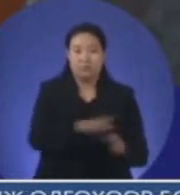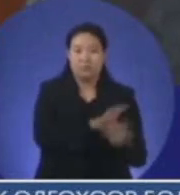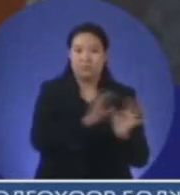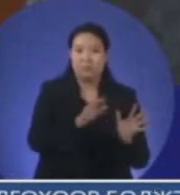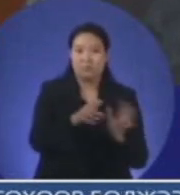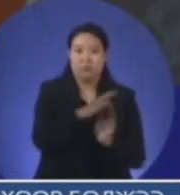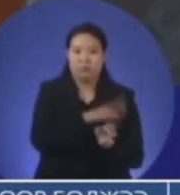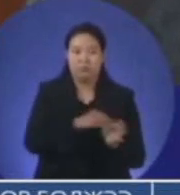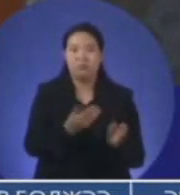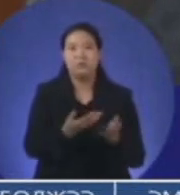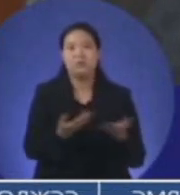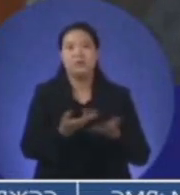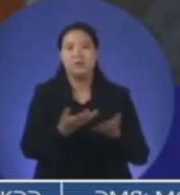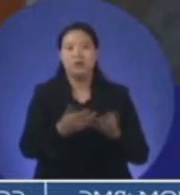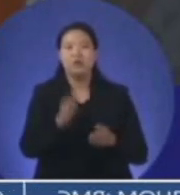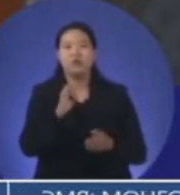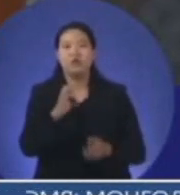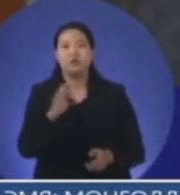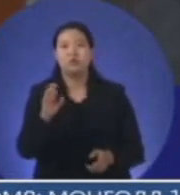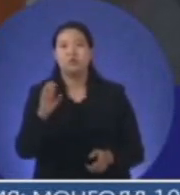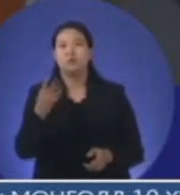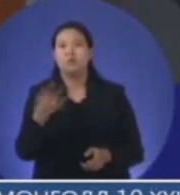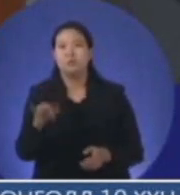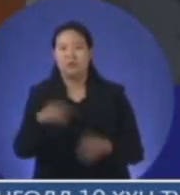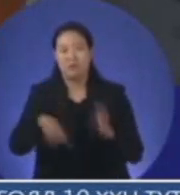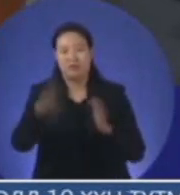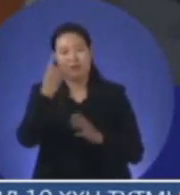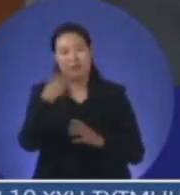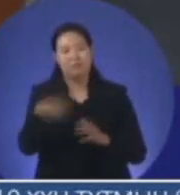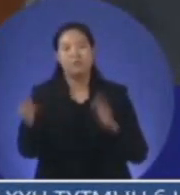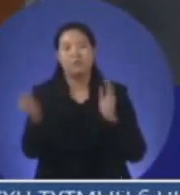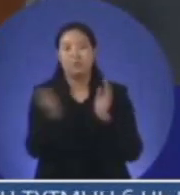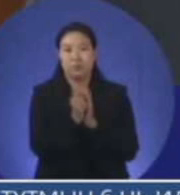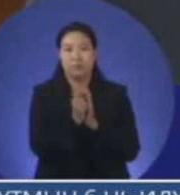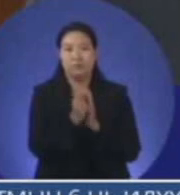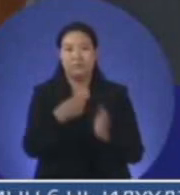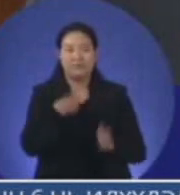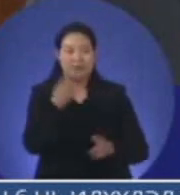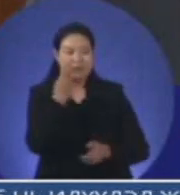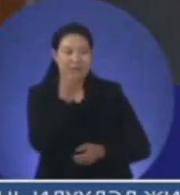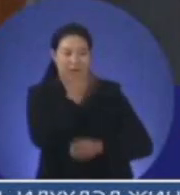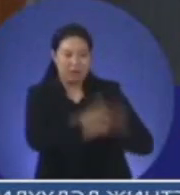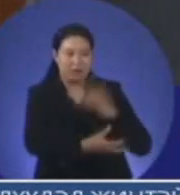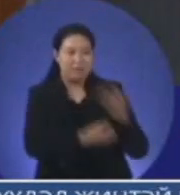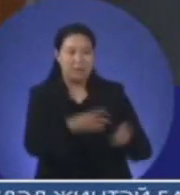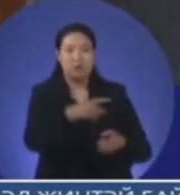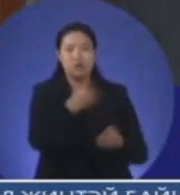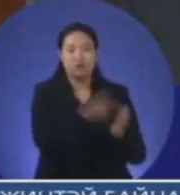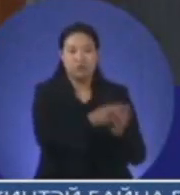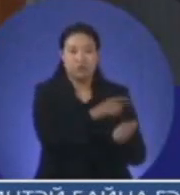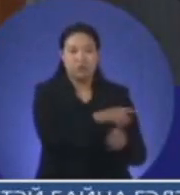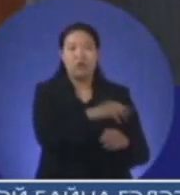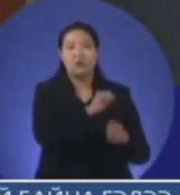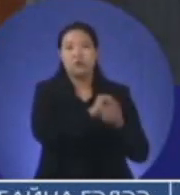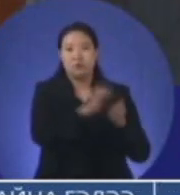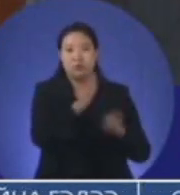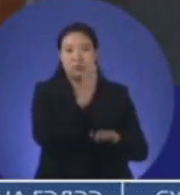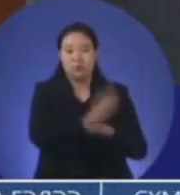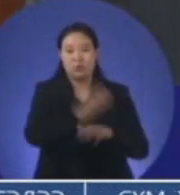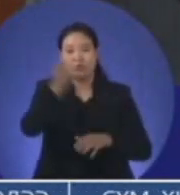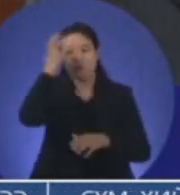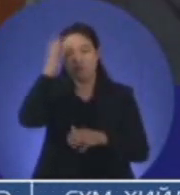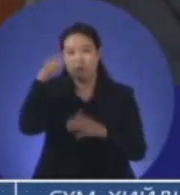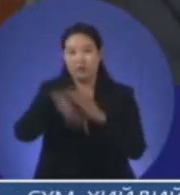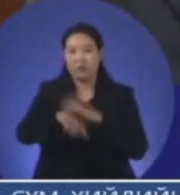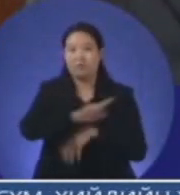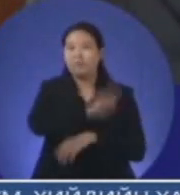нь хамгийн эхлээд ёс зүй чухал юм аа. Би бол одоо хэлдэг биш. За та бүхэн ингээд төр засагт гараад ажиллана, янз янзын газар. Тэгээд нэг